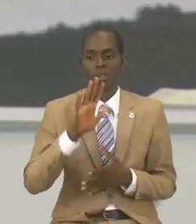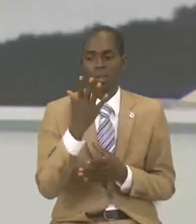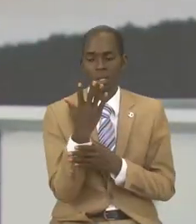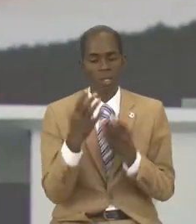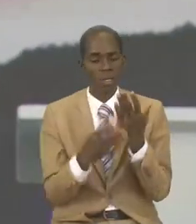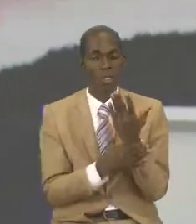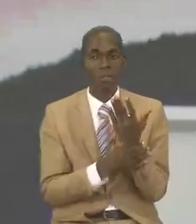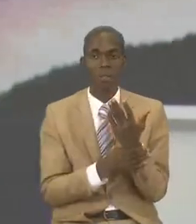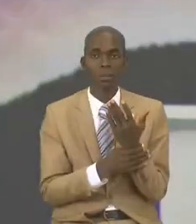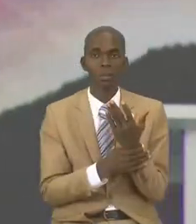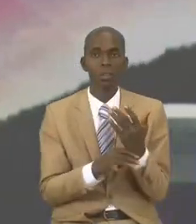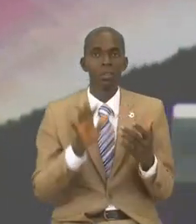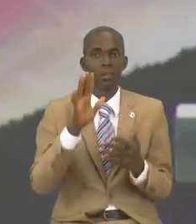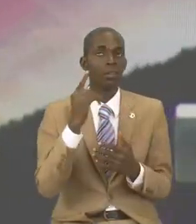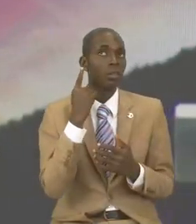votre main,